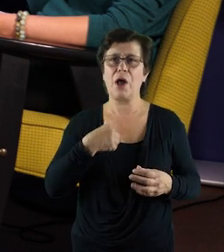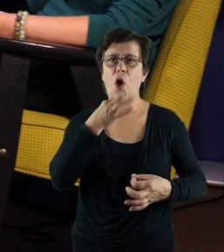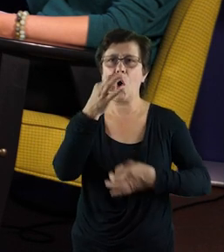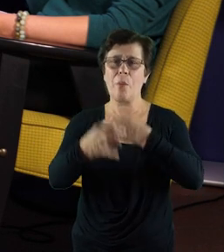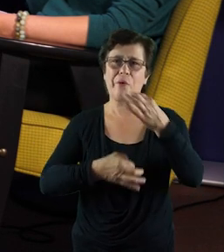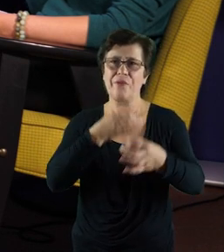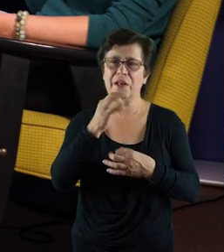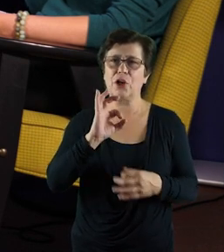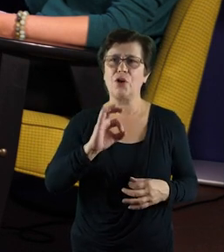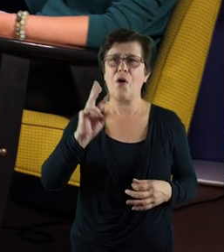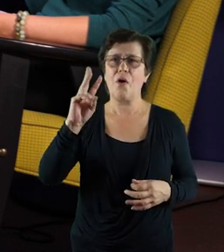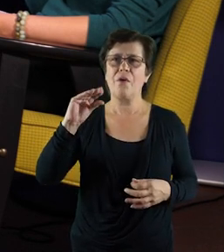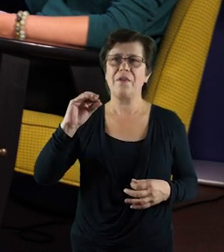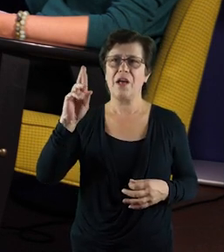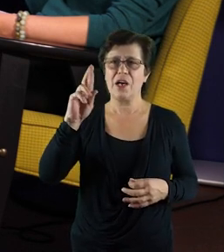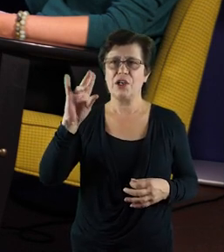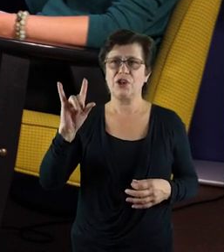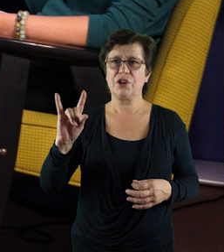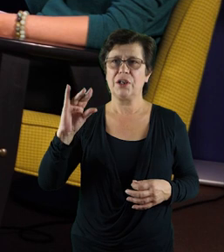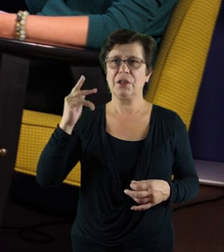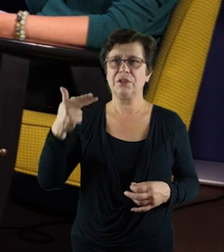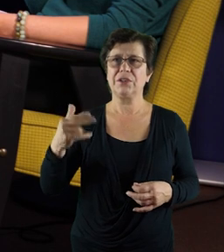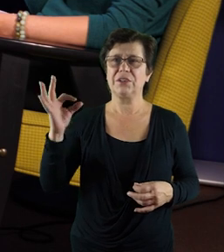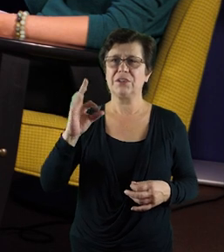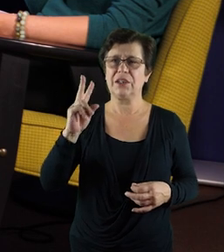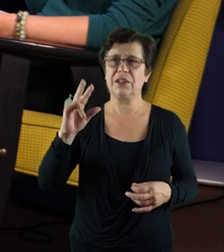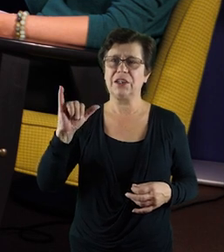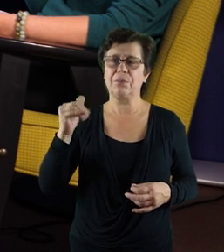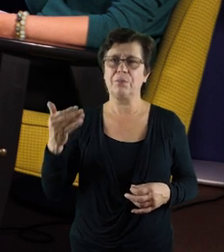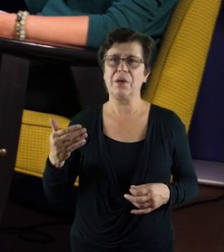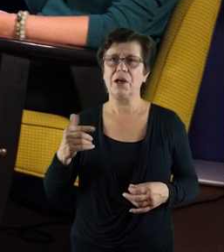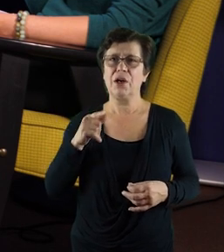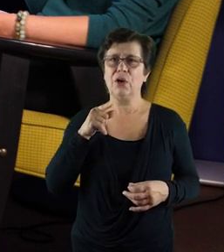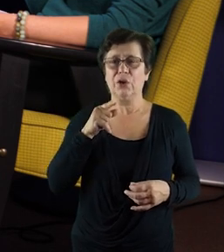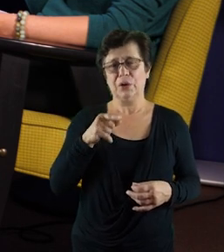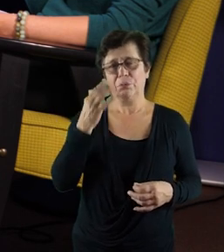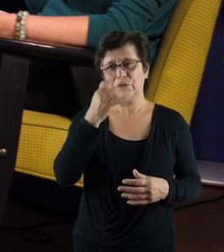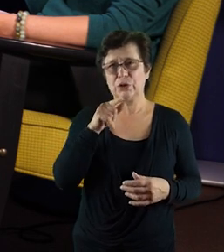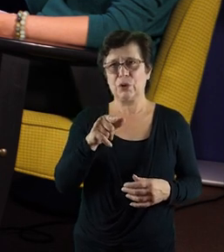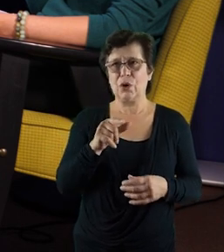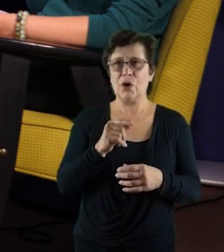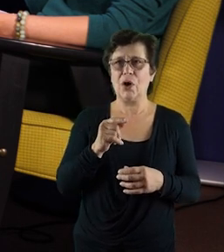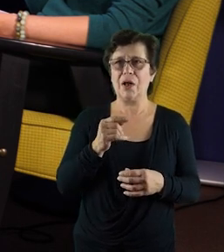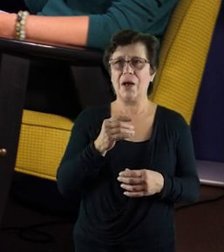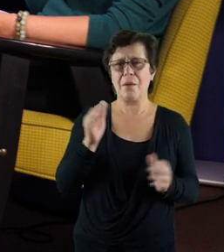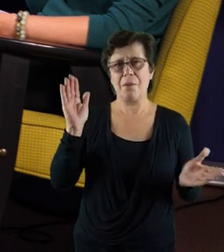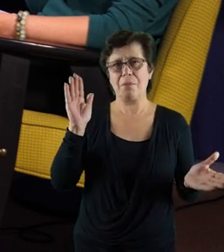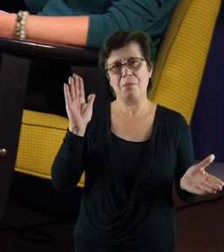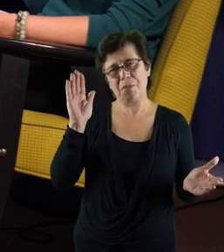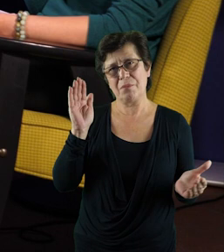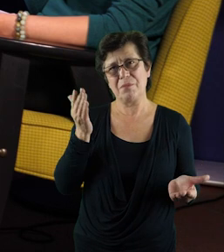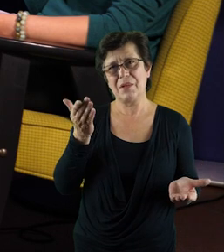Kazimierzu Wierzyńskim. Myślę, że to jedna z takich mniej, znaczy najmniej chyba